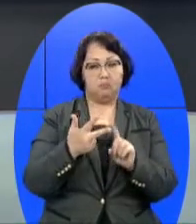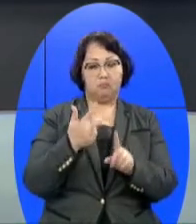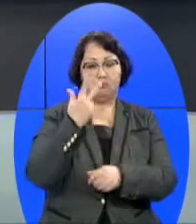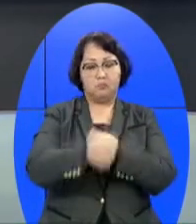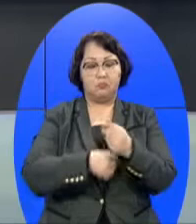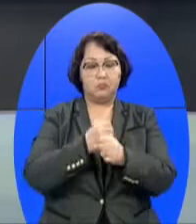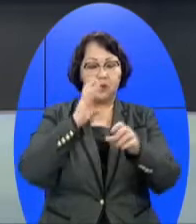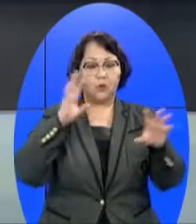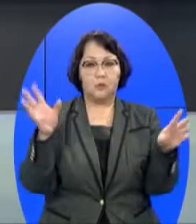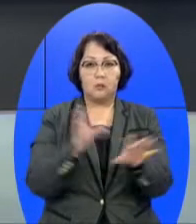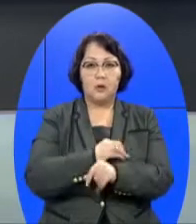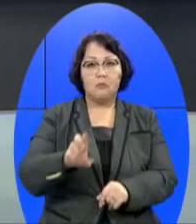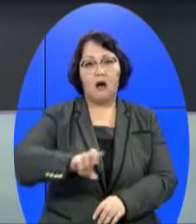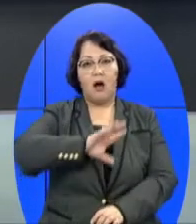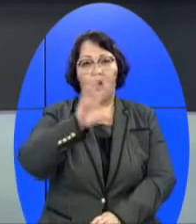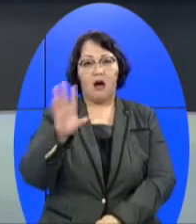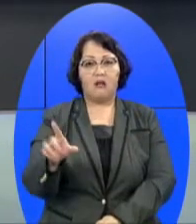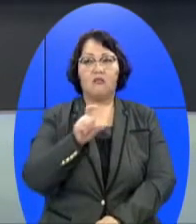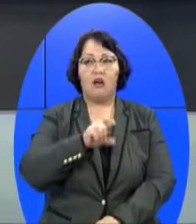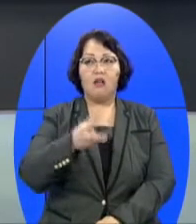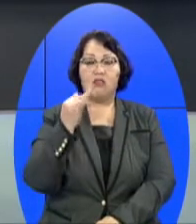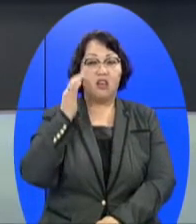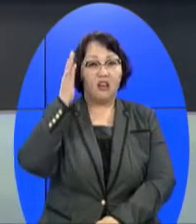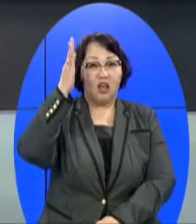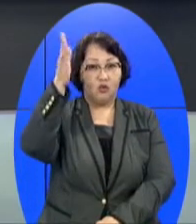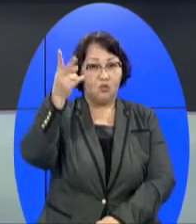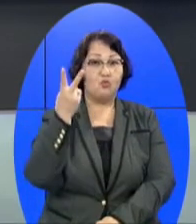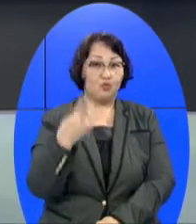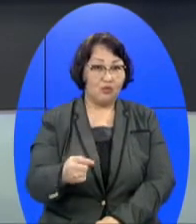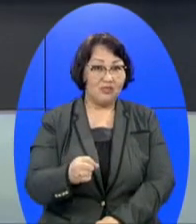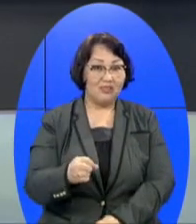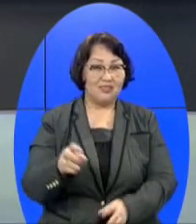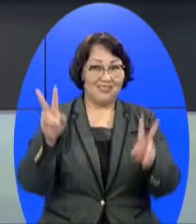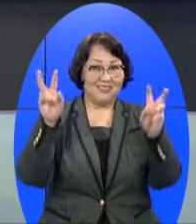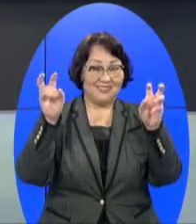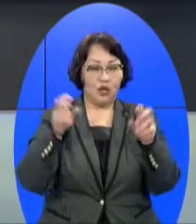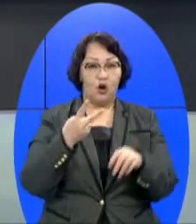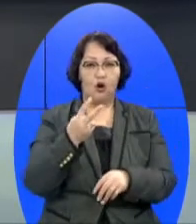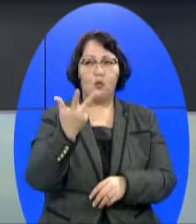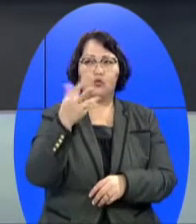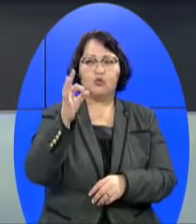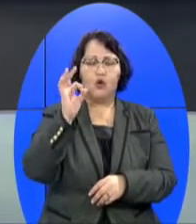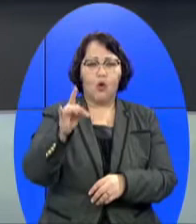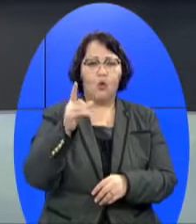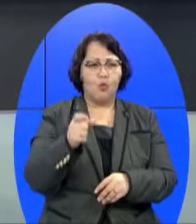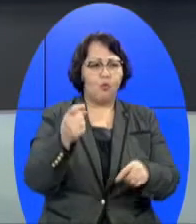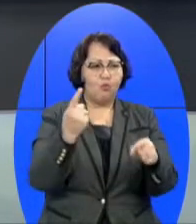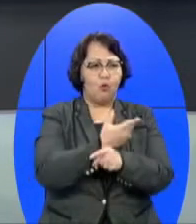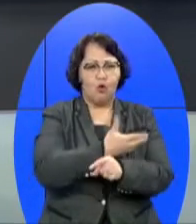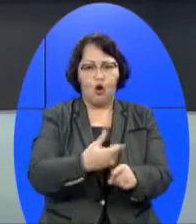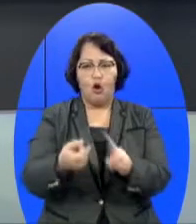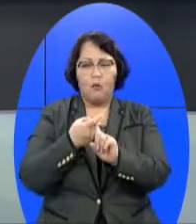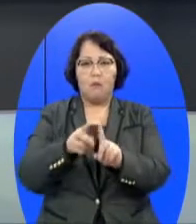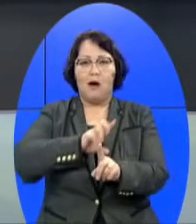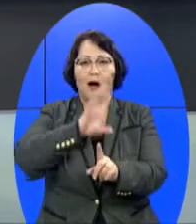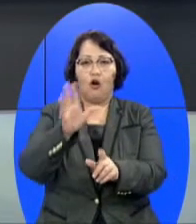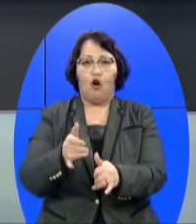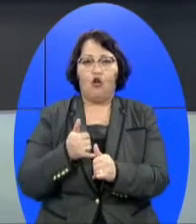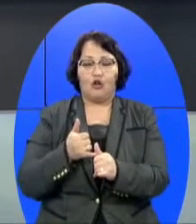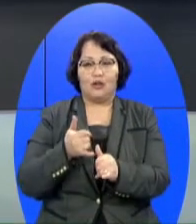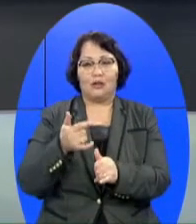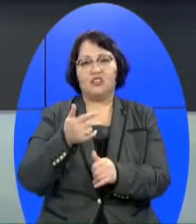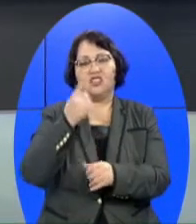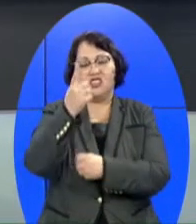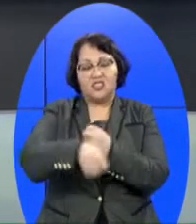дүнд байгаль дээлтэй ирээдүйн хойч үе хүмүүжиж 2030 оноос эхлэн хүний буруутай үйл ажиллагаанаас үүдэн байгальд учруулдаг хохирлын хэмжээг жилд 12 сая